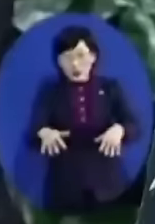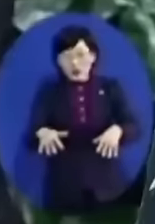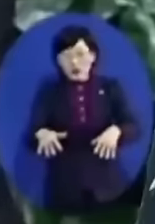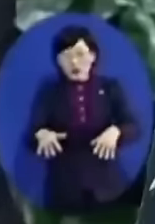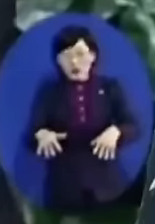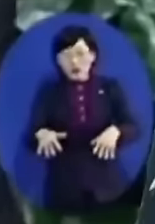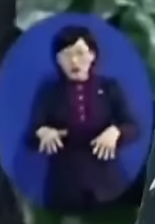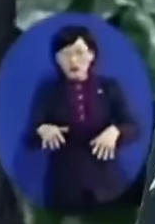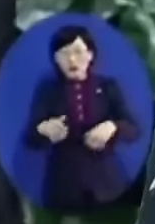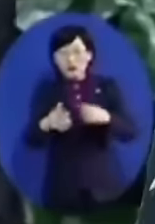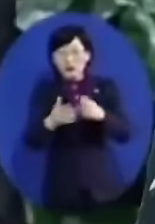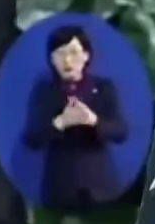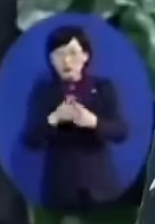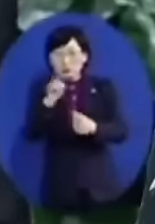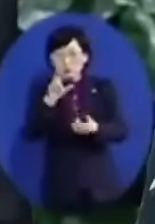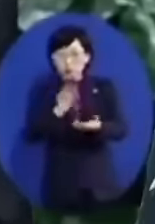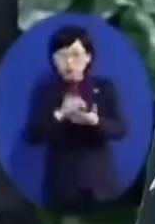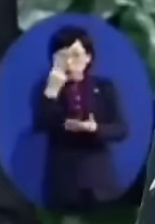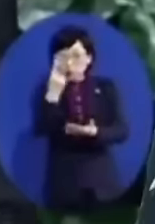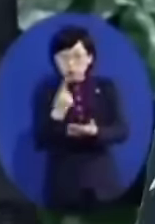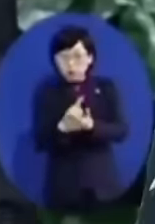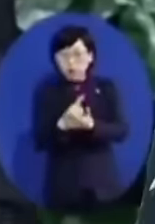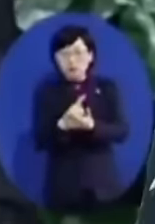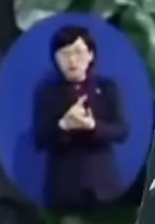무게가 누르면